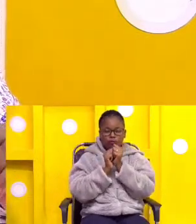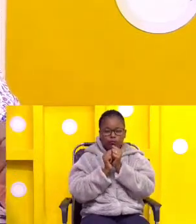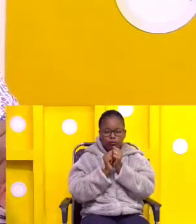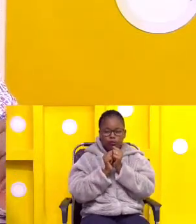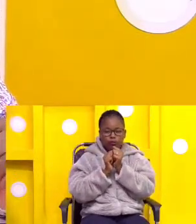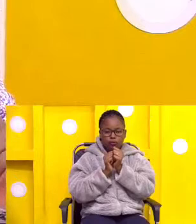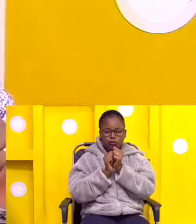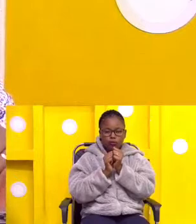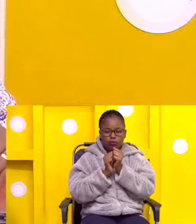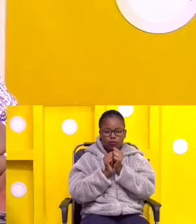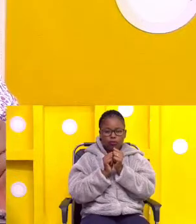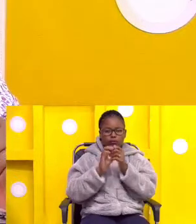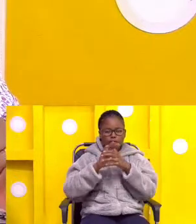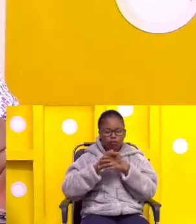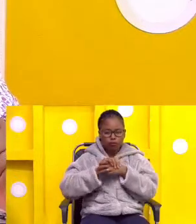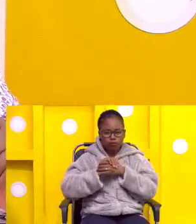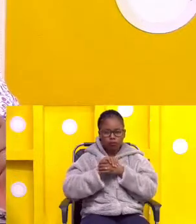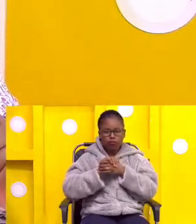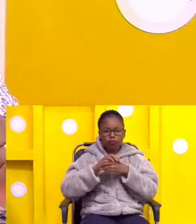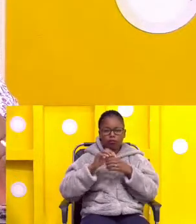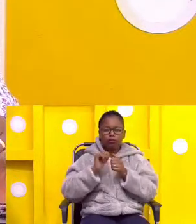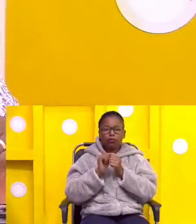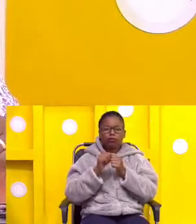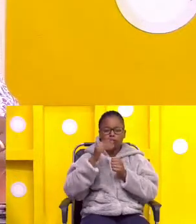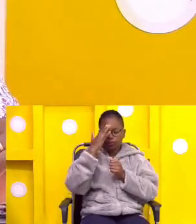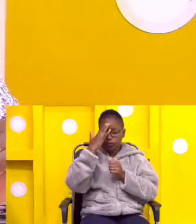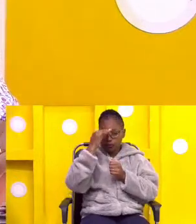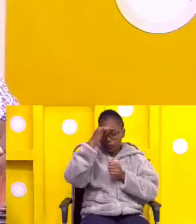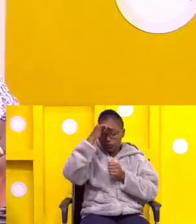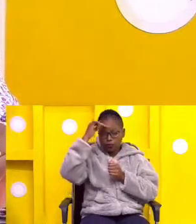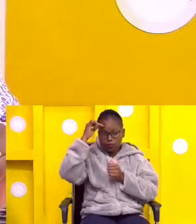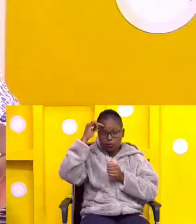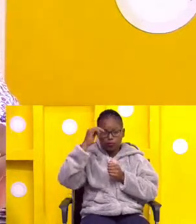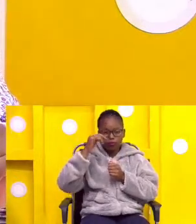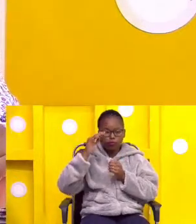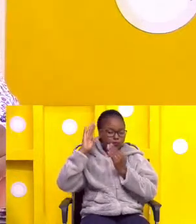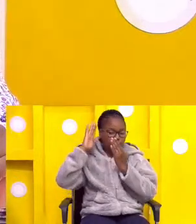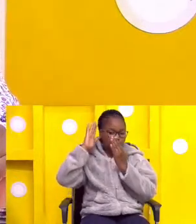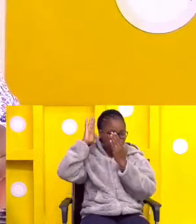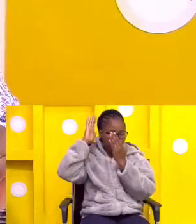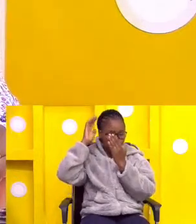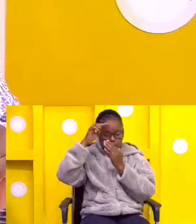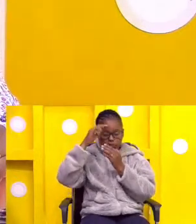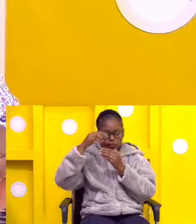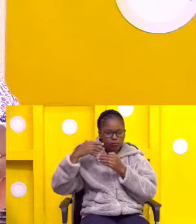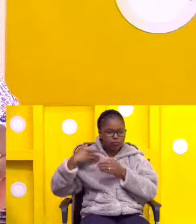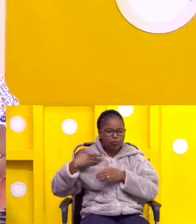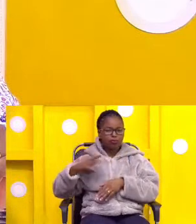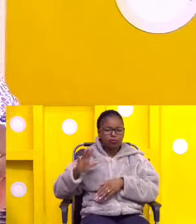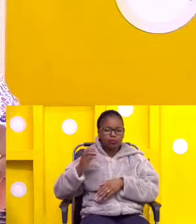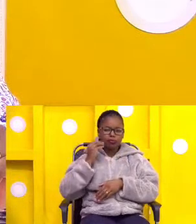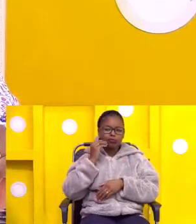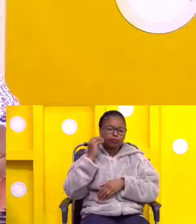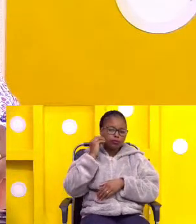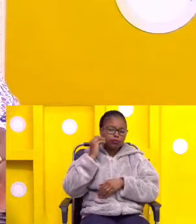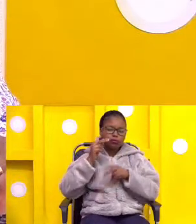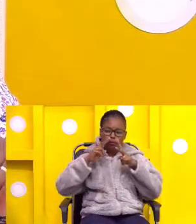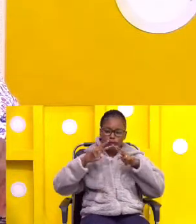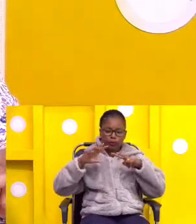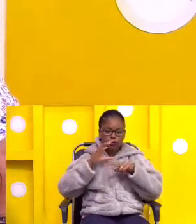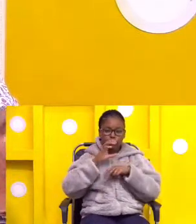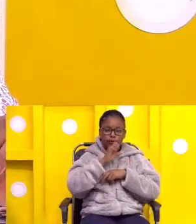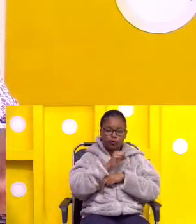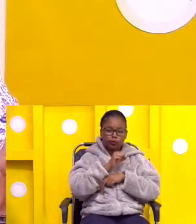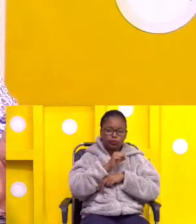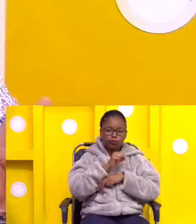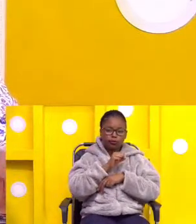tuni tunyitane bishop tondu ni twarijetetwo muno mucii na tukagithio thayo ona